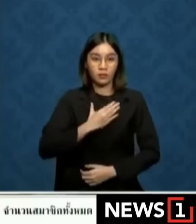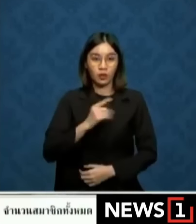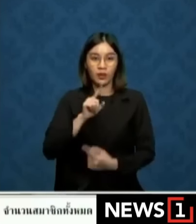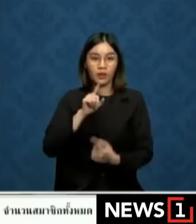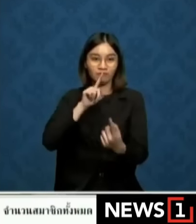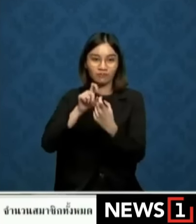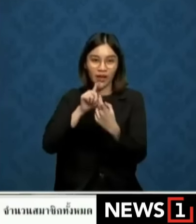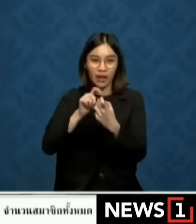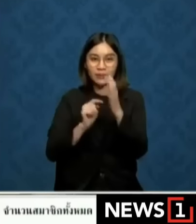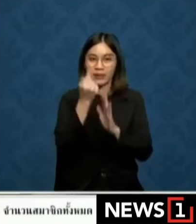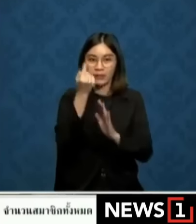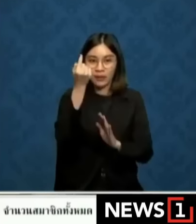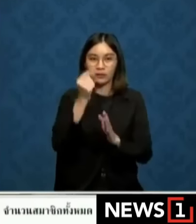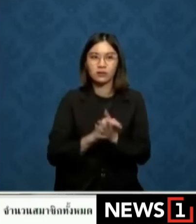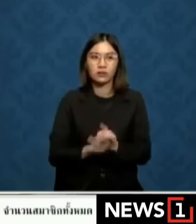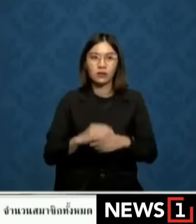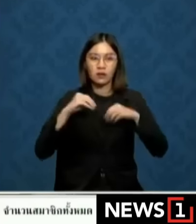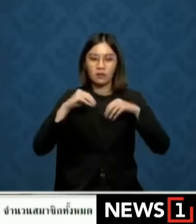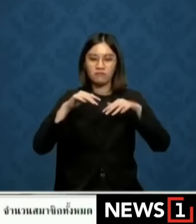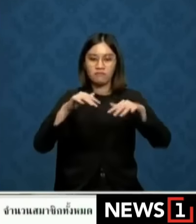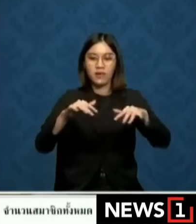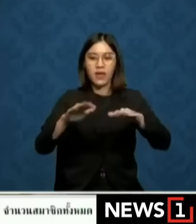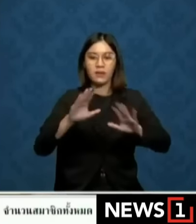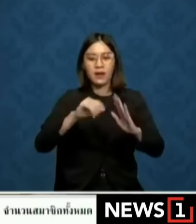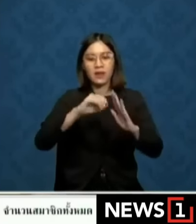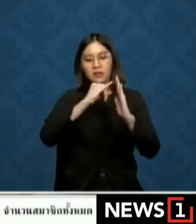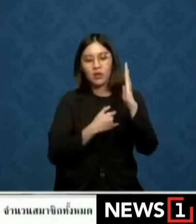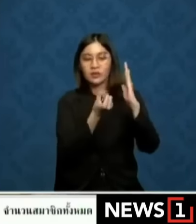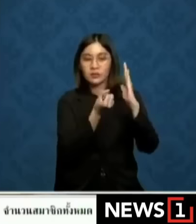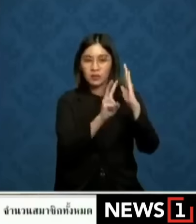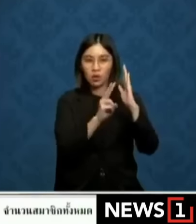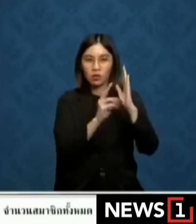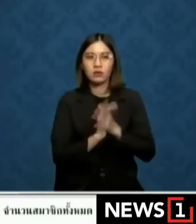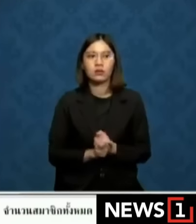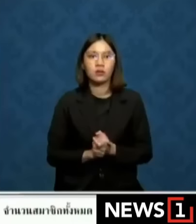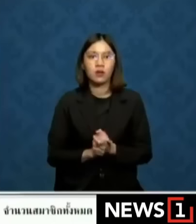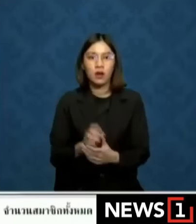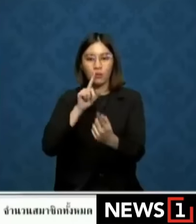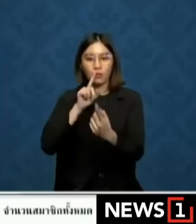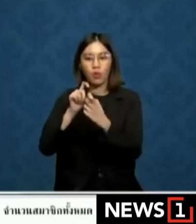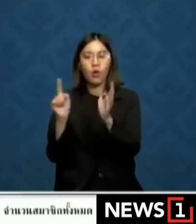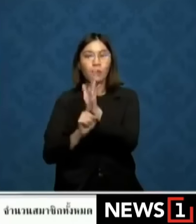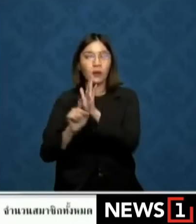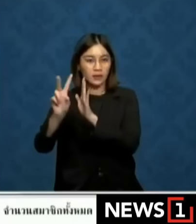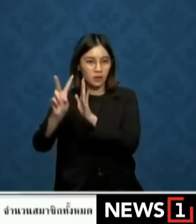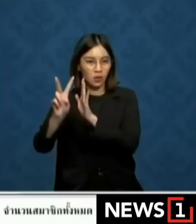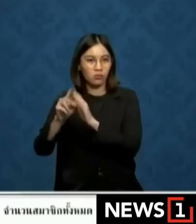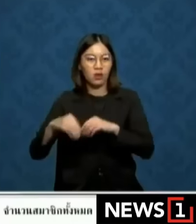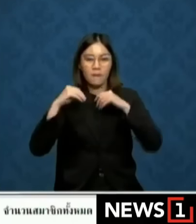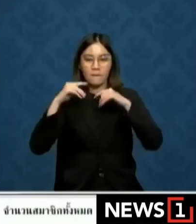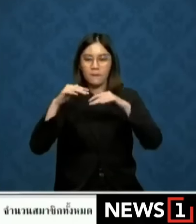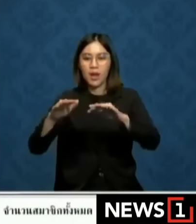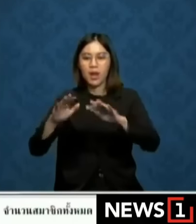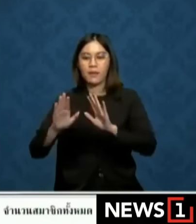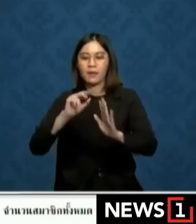ล้าเอ่ยเพราะว่าเป็นบุคคลที่3ใช่ป่ะแต่เราก็รู้ว่าใคร เขาเอ่ยมาแล้วเมื่อกี้ซาลาเปา28บาท ฉันก็รู้แต่ฉันก็